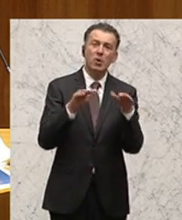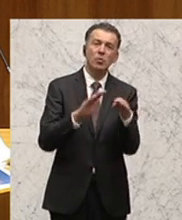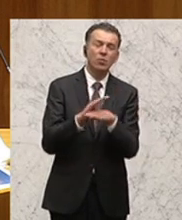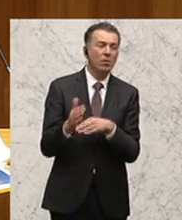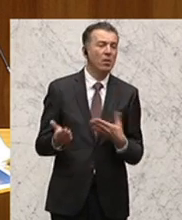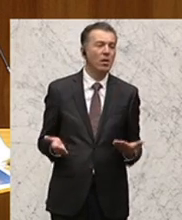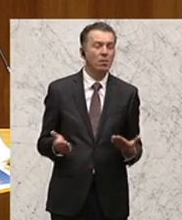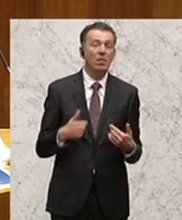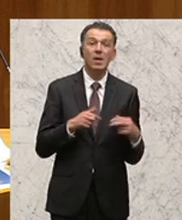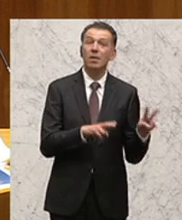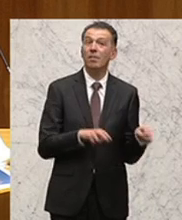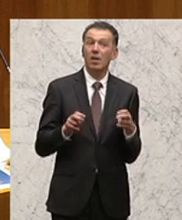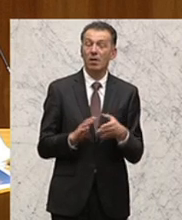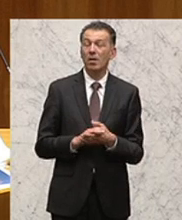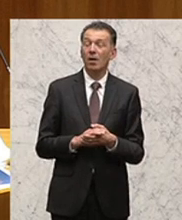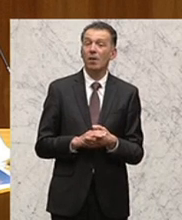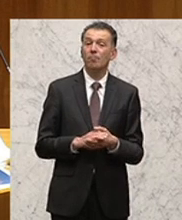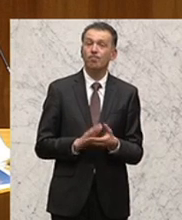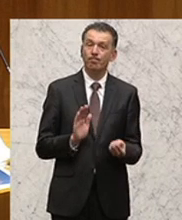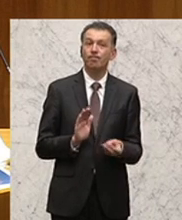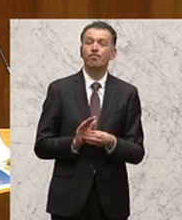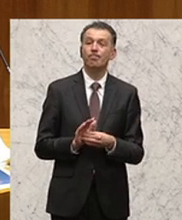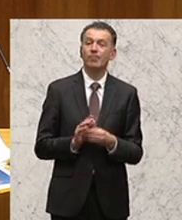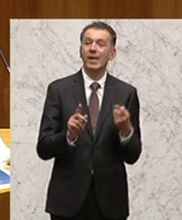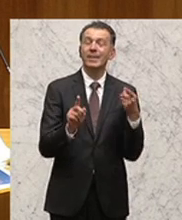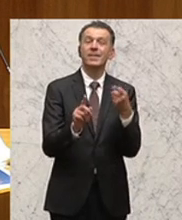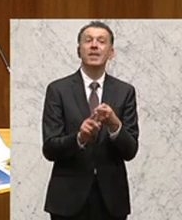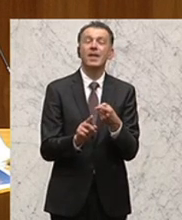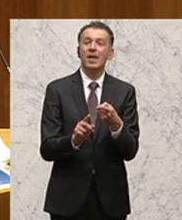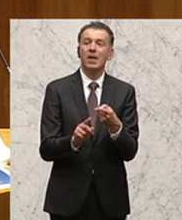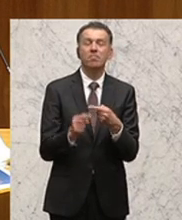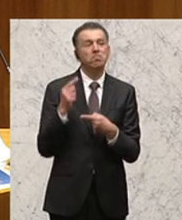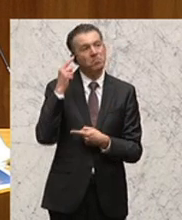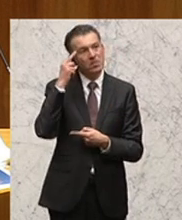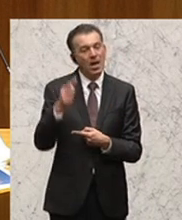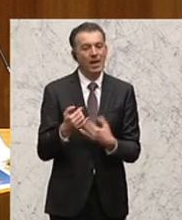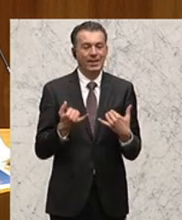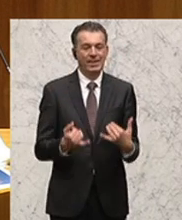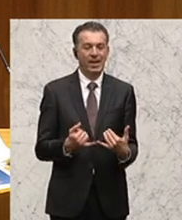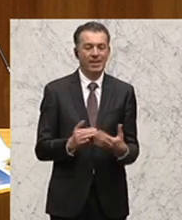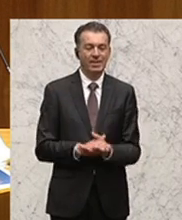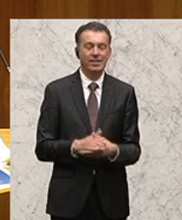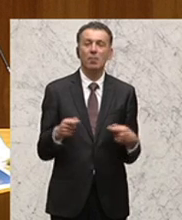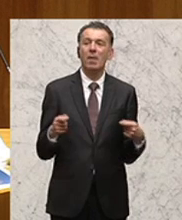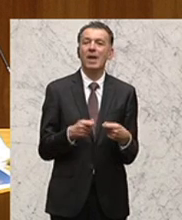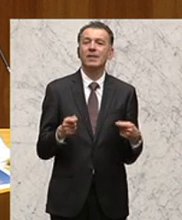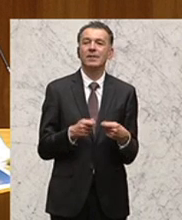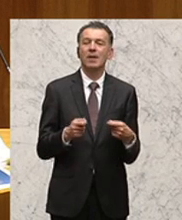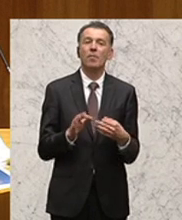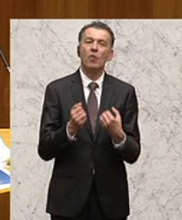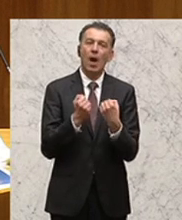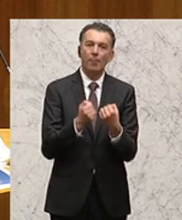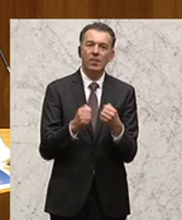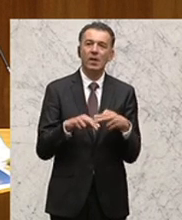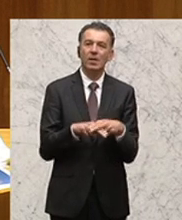Klimaschutzgesetz wird, ich zitiere, aus diesem Programm steht drinnen, die Ziele, es wird davon ausgegangen, dass gegenwärtig bestehende Maßnahmen zur